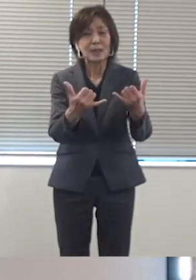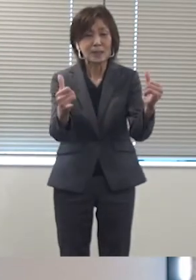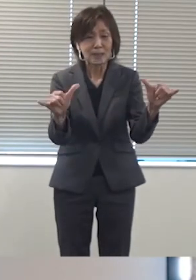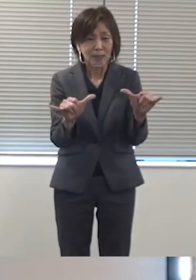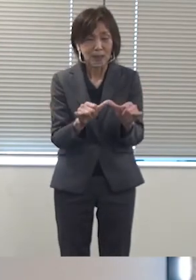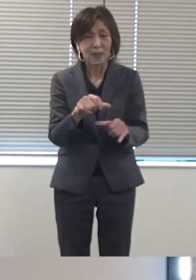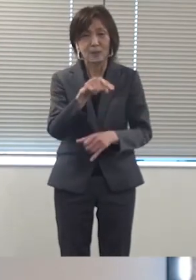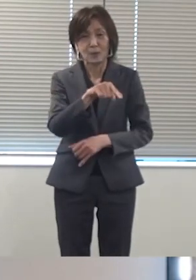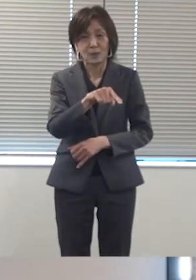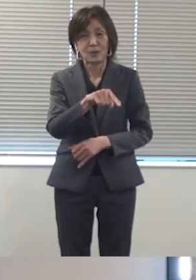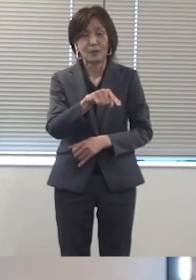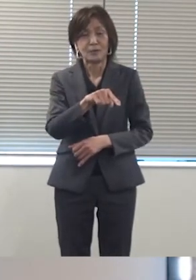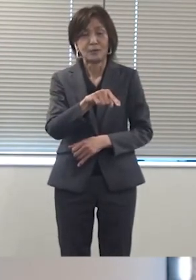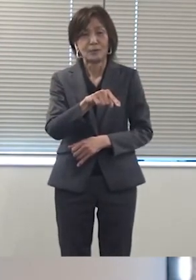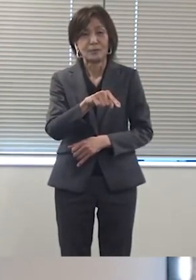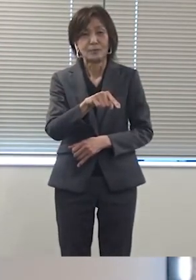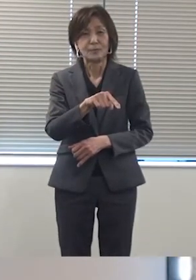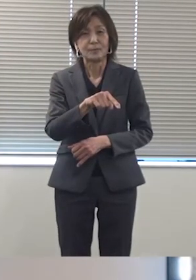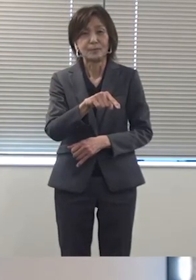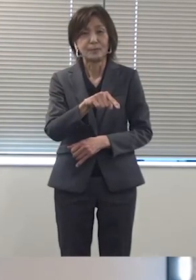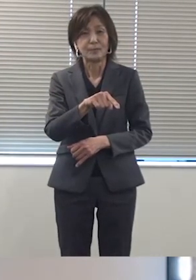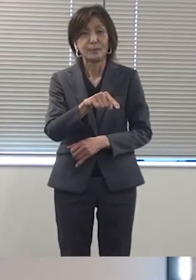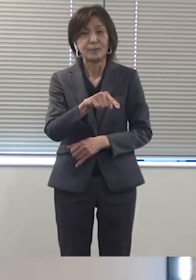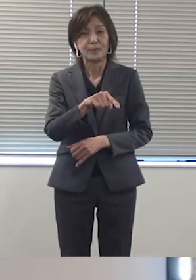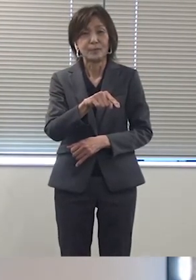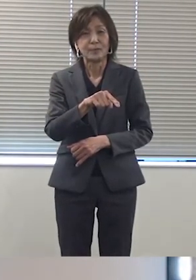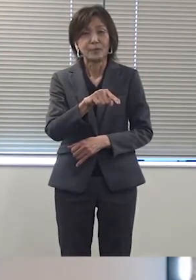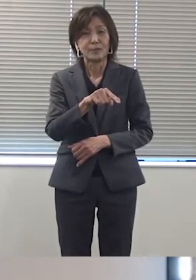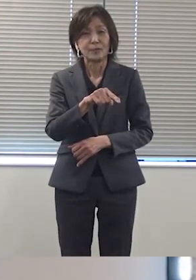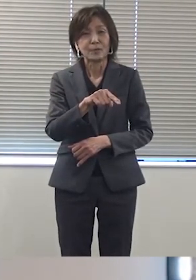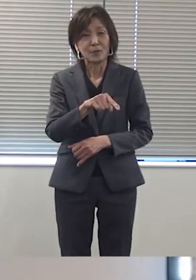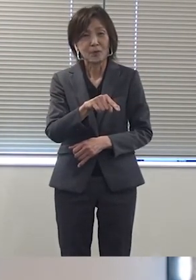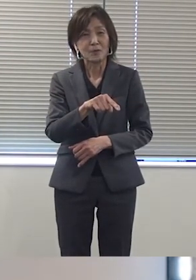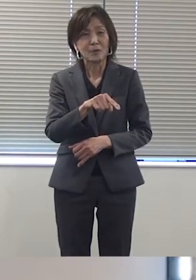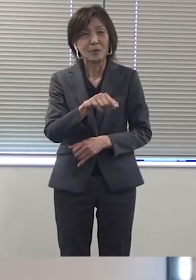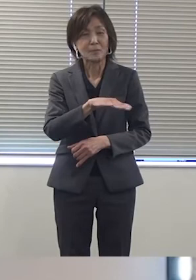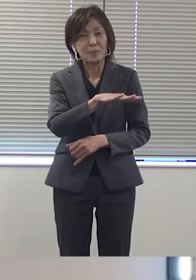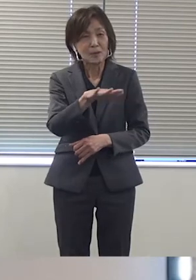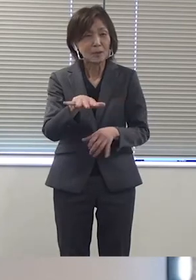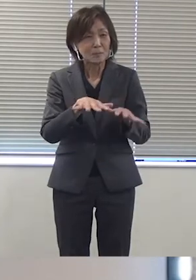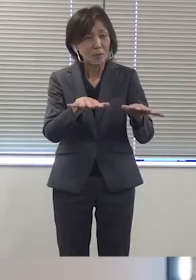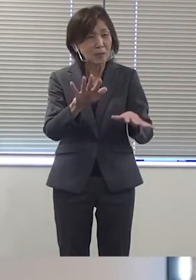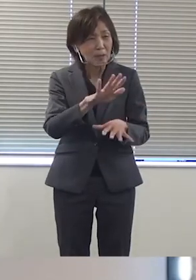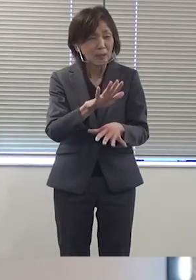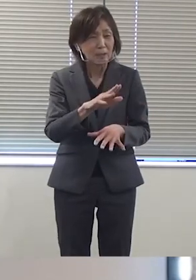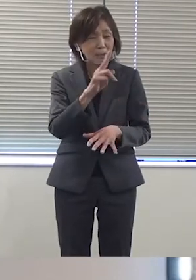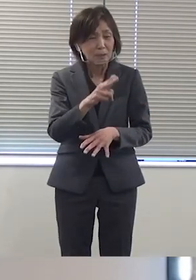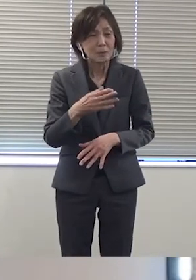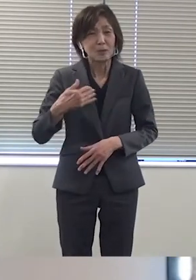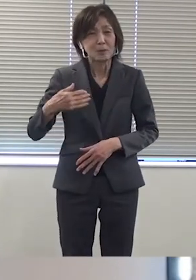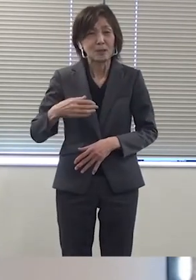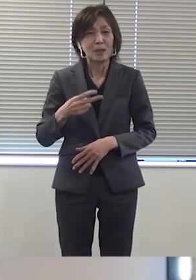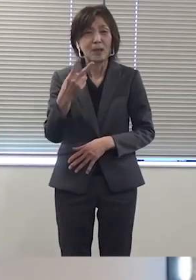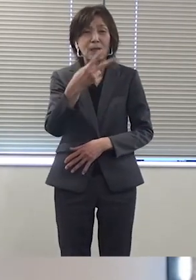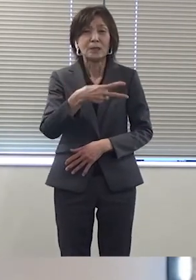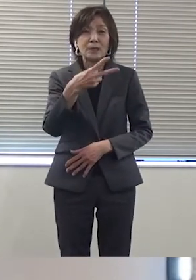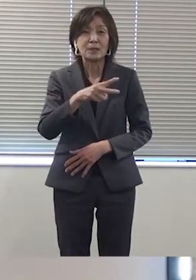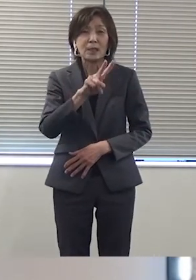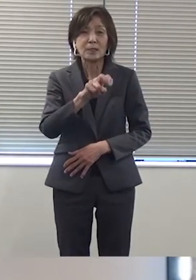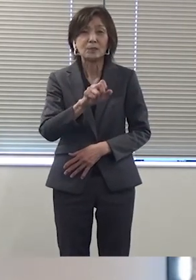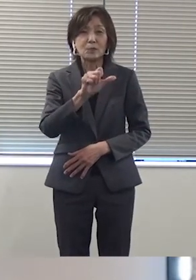とか2040年が今すごく言われているのがあって、まあ、団塊の世代が、確